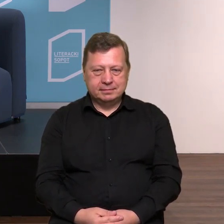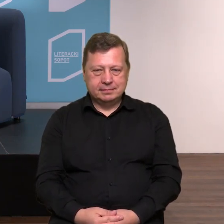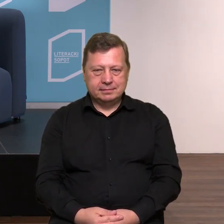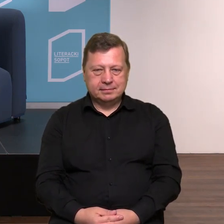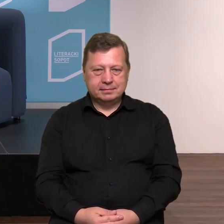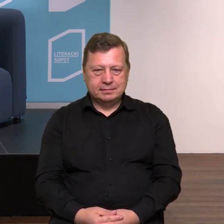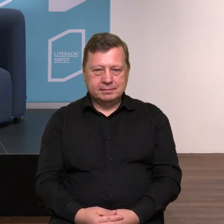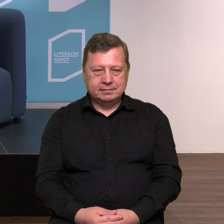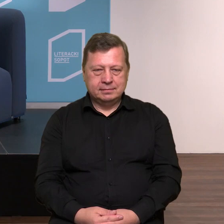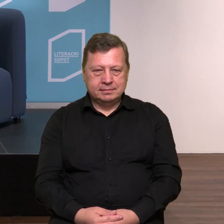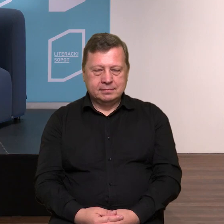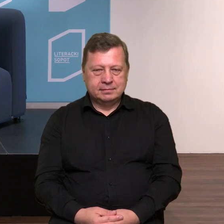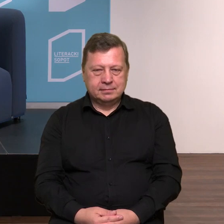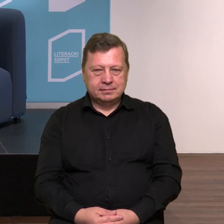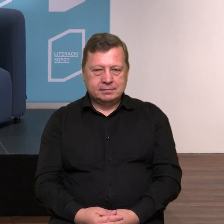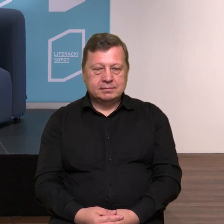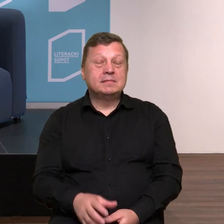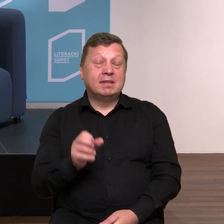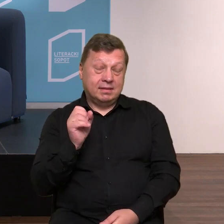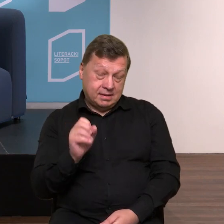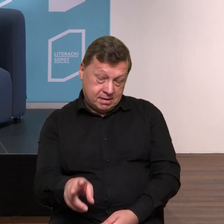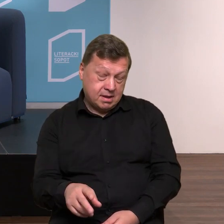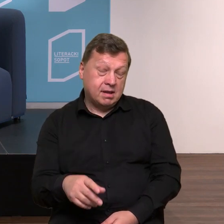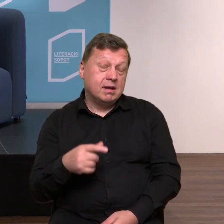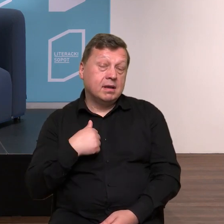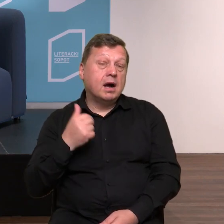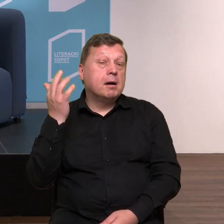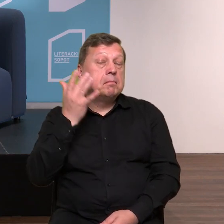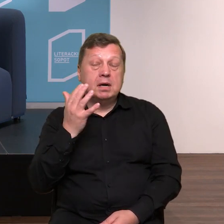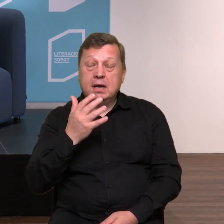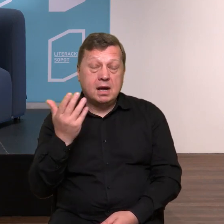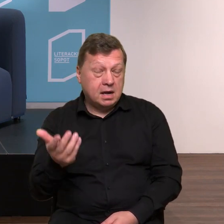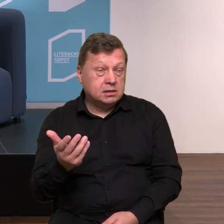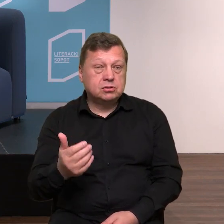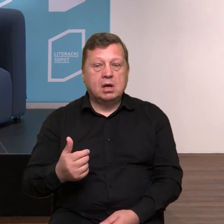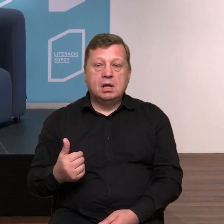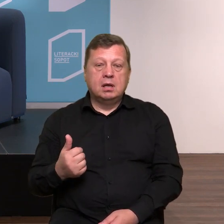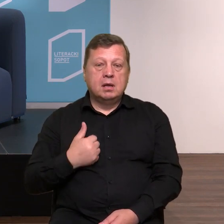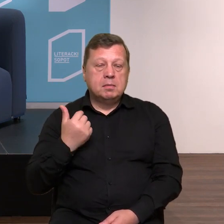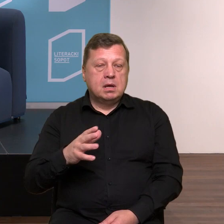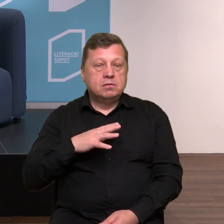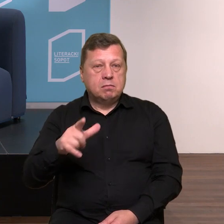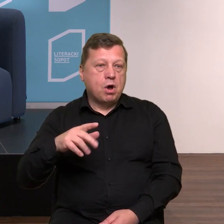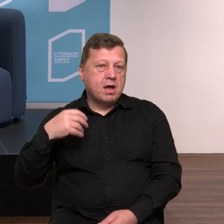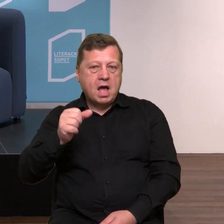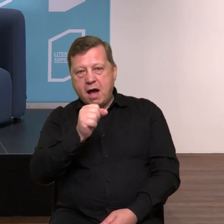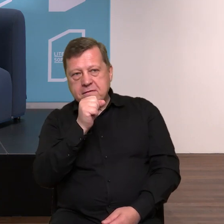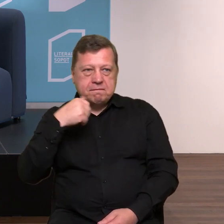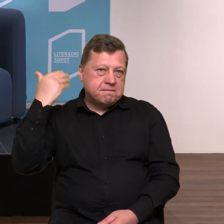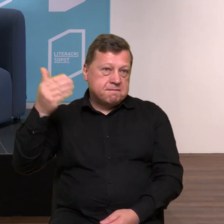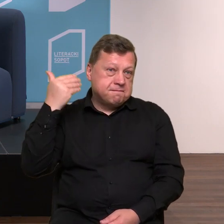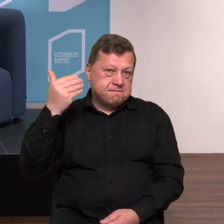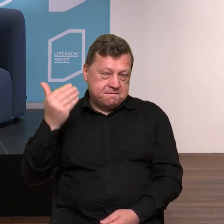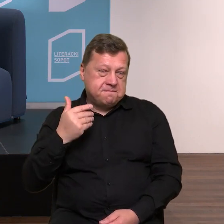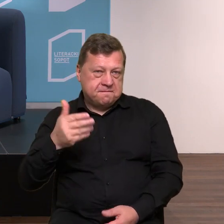Ja, ich träume auch davon, eine eigene Stand-up-Show zu haben. Tak, ja marzę o tym, żeby mieć swój stand-up. To będzie dopiero